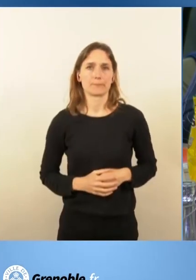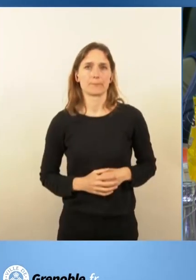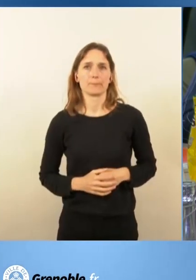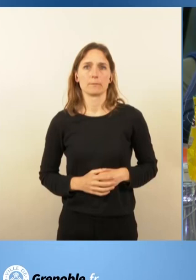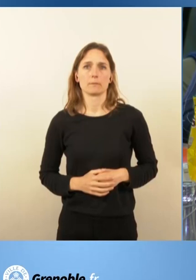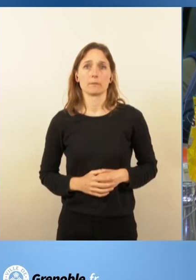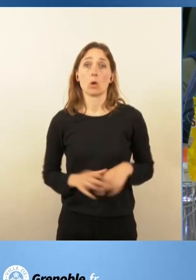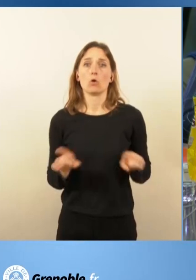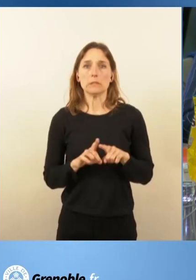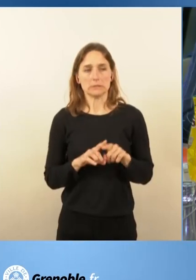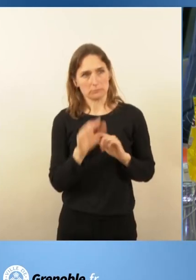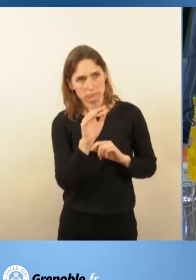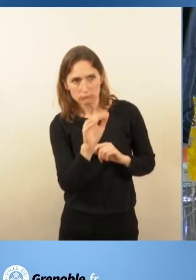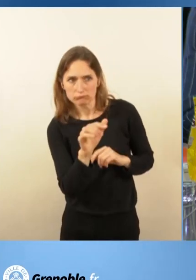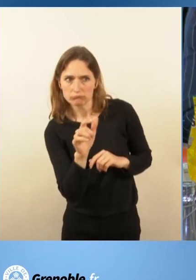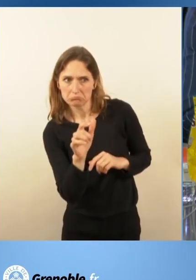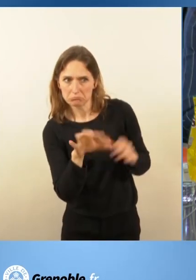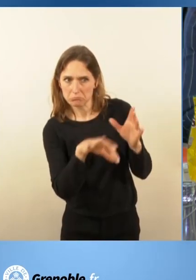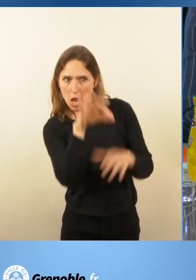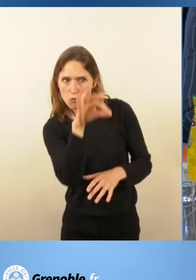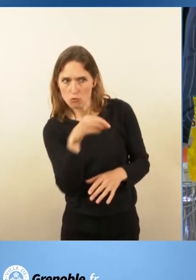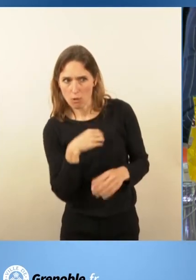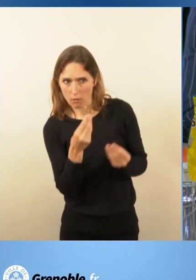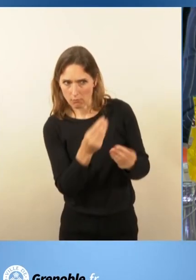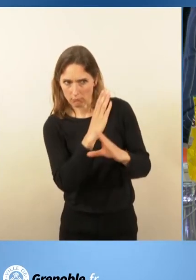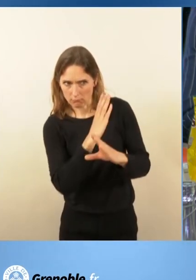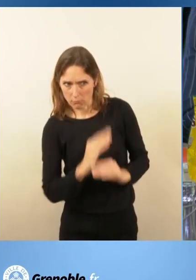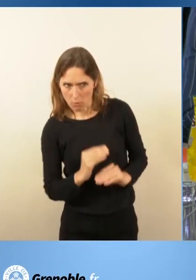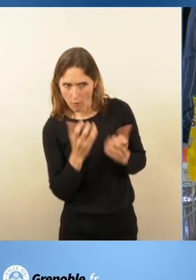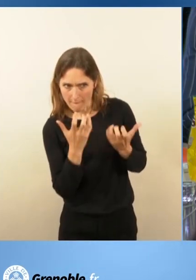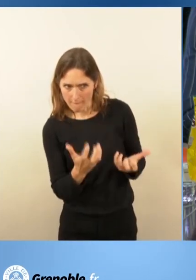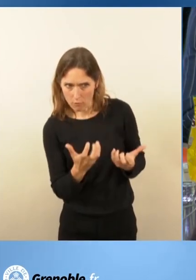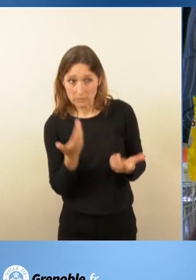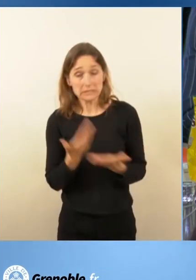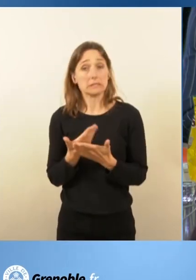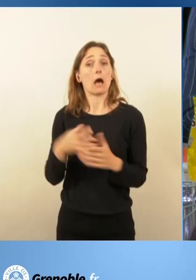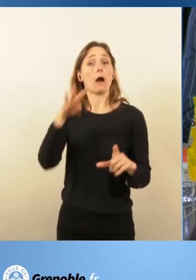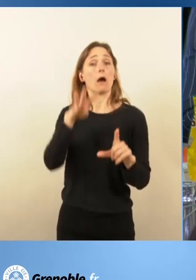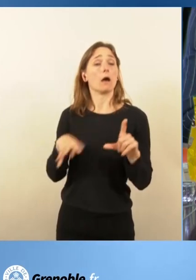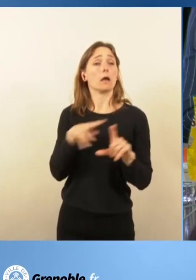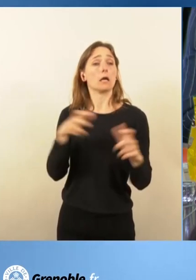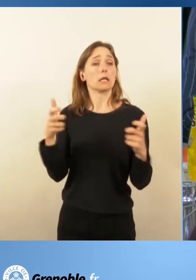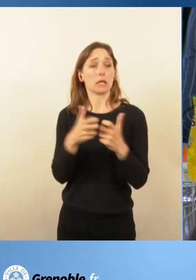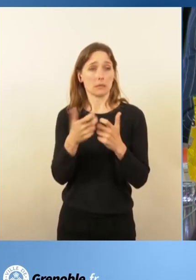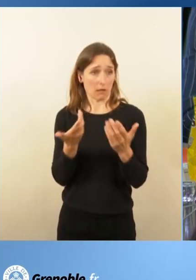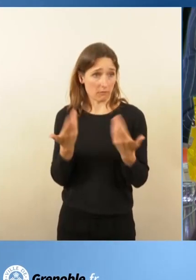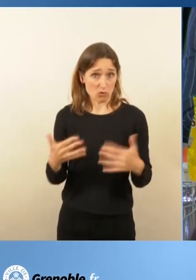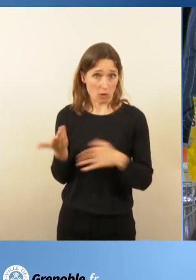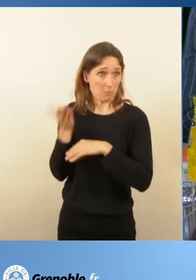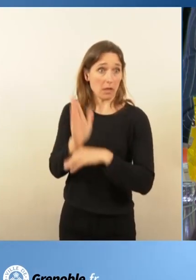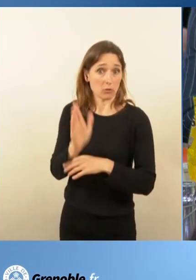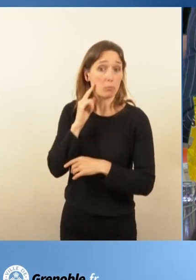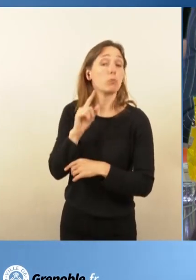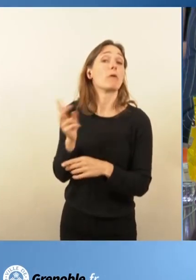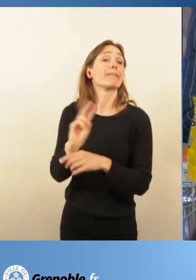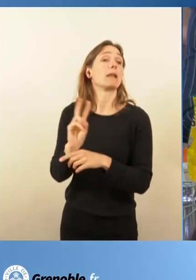rassurer notre élu ce travail cette ces éléments ont été présentés aux délégués de parents d'élèves au travers